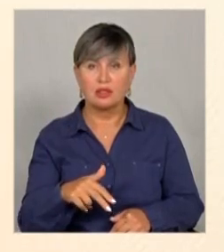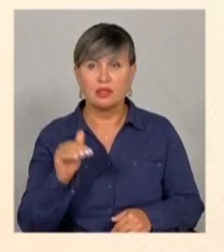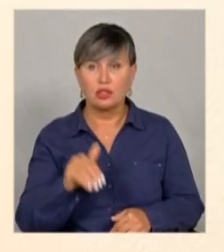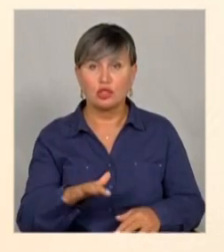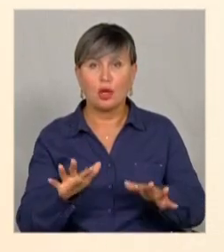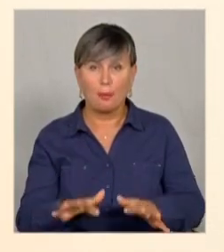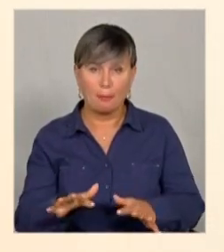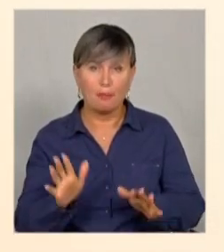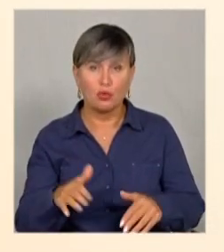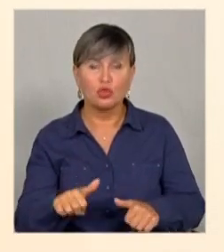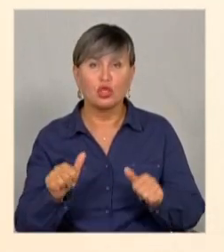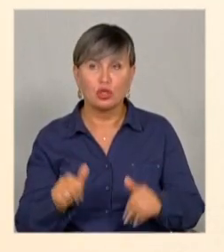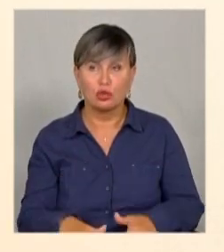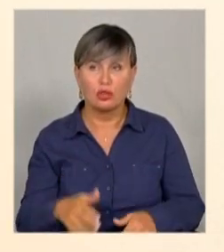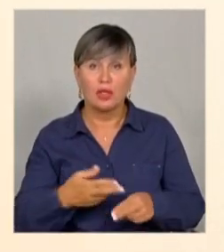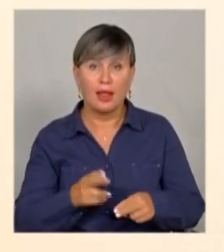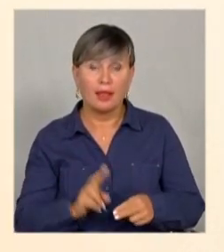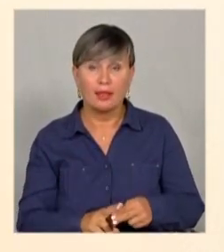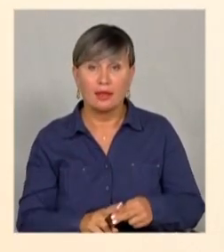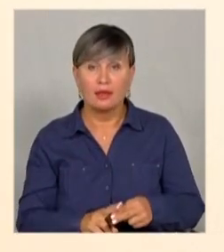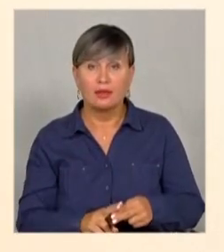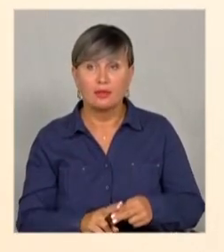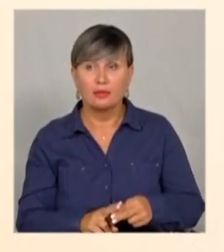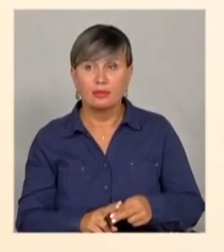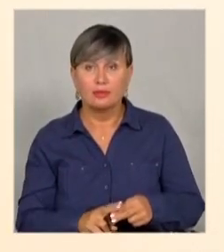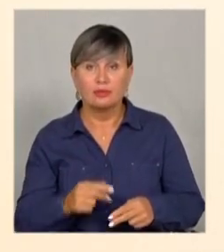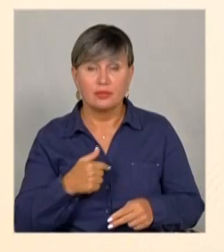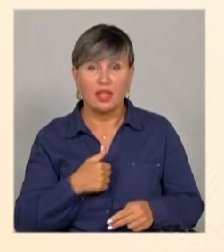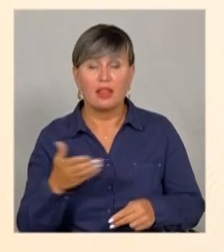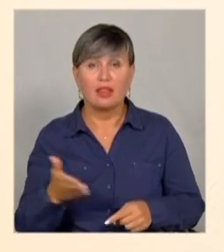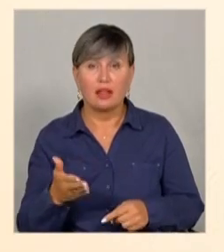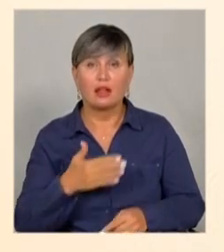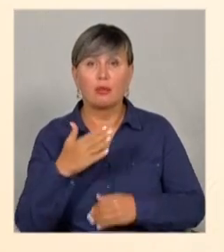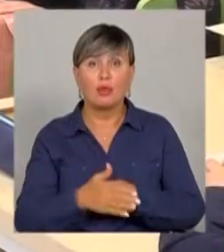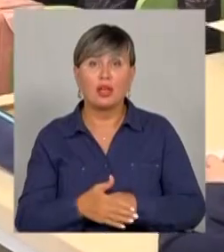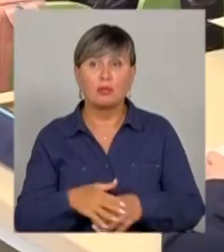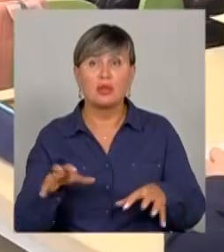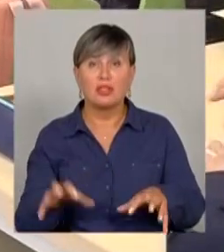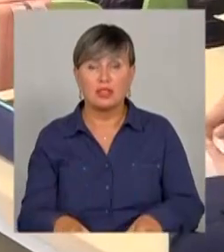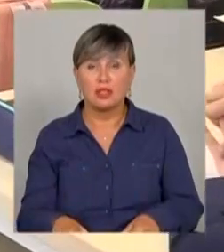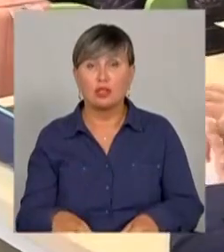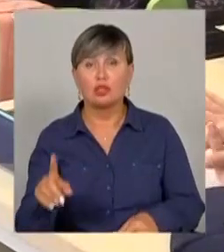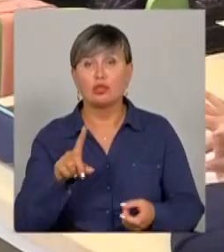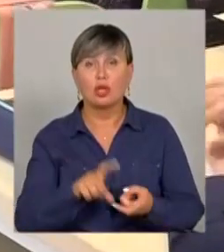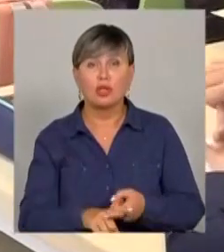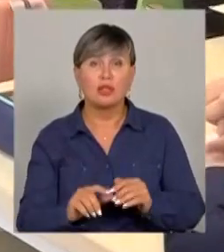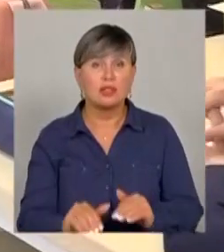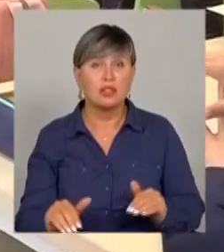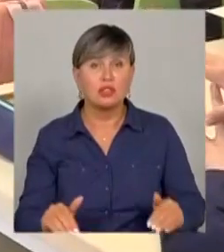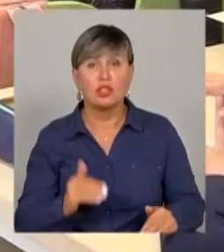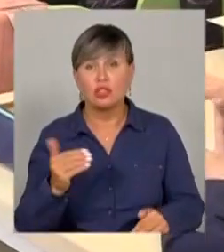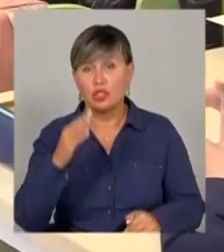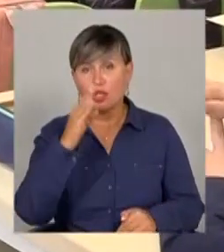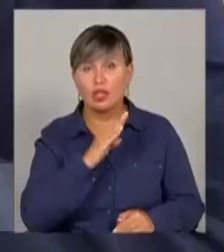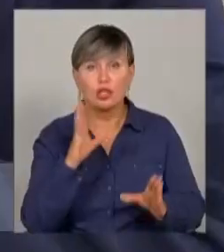мест будет решен. Это как раз я докладывал перед президентом. А вот что касается детей, чьи родители